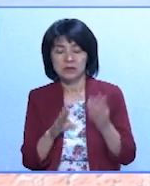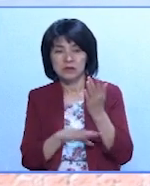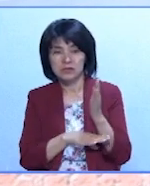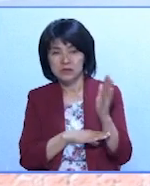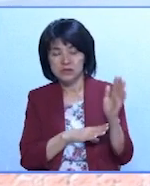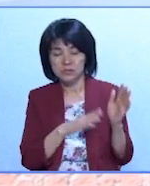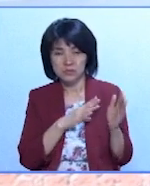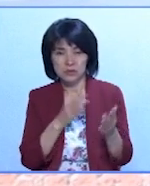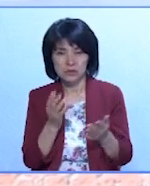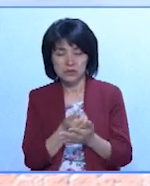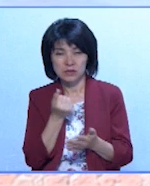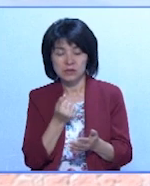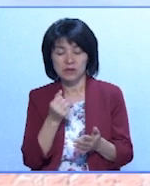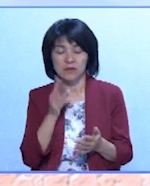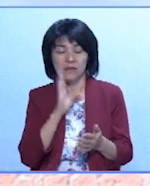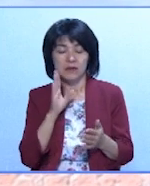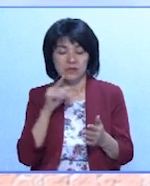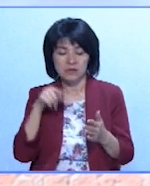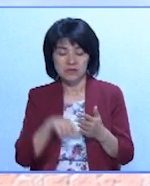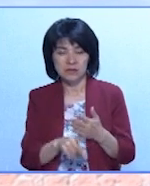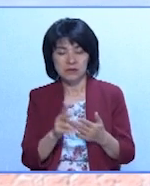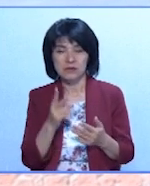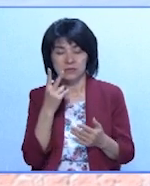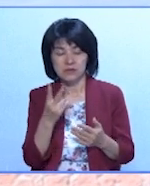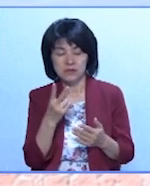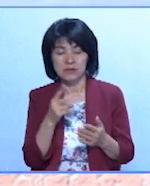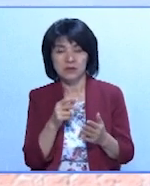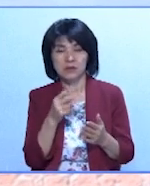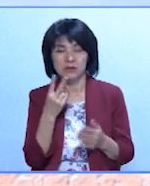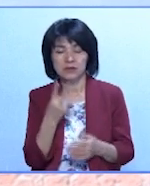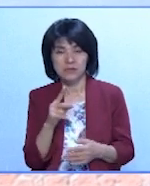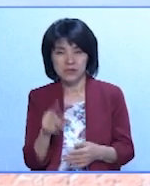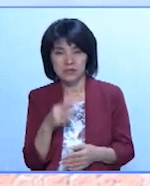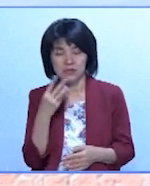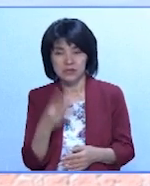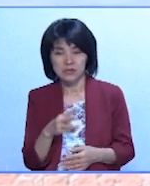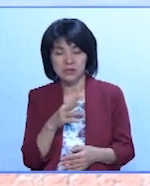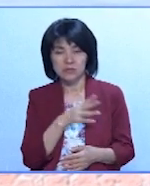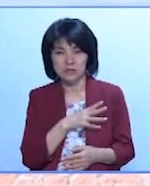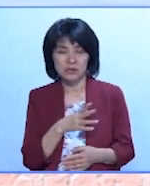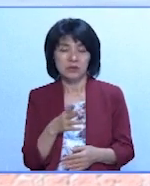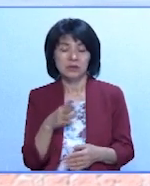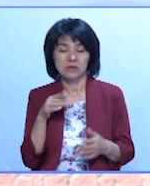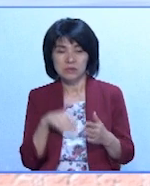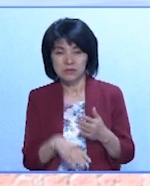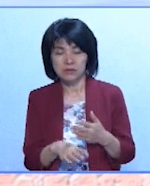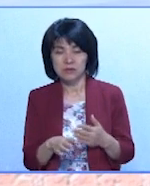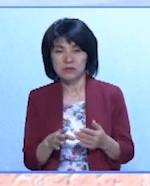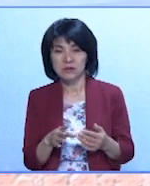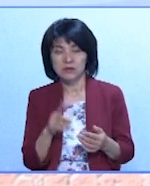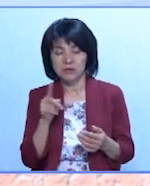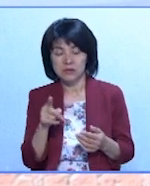табылды. Судың деңгейі тереңдігі 2-2,5 метр болды тереңдігі. Ана кісі зардап шеккен кісі